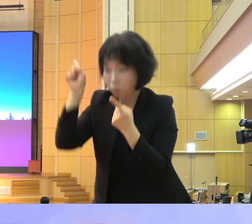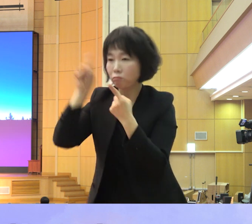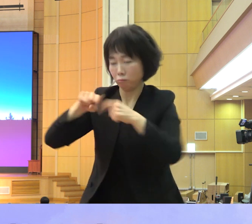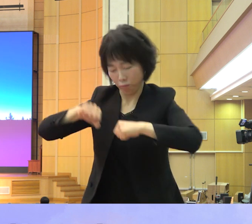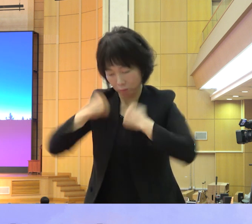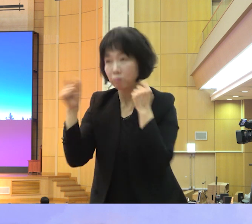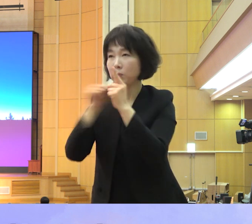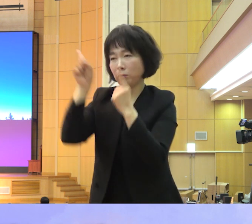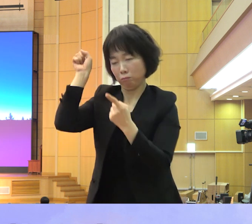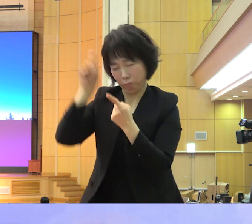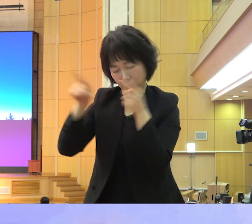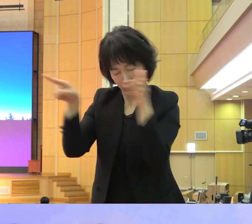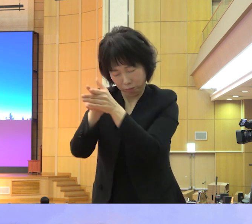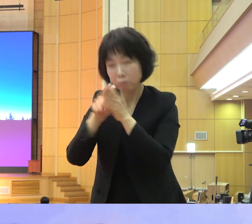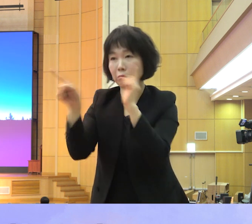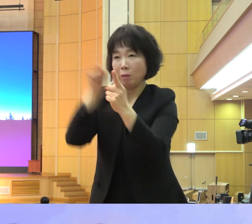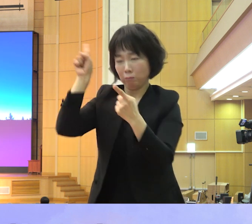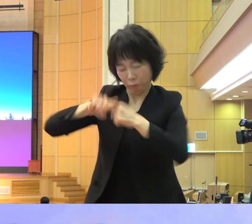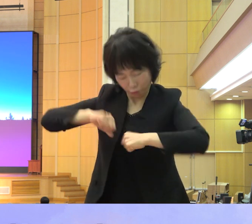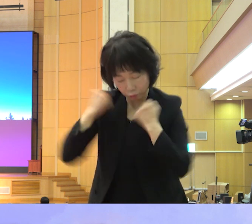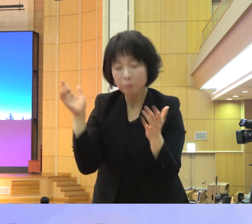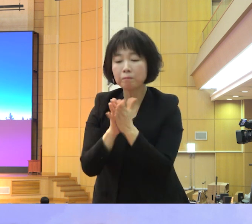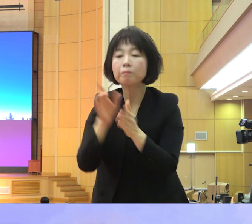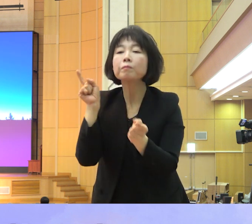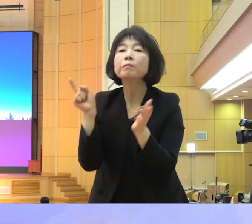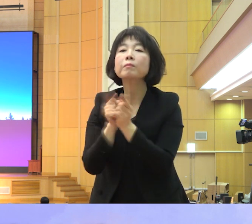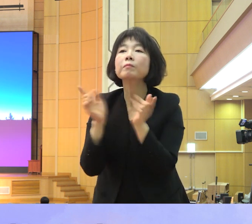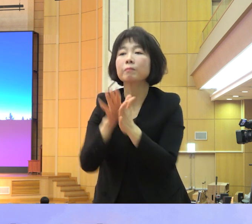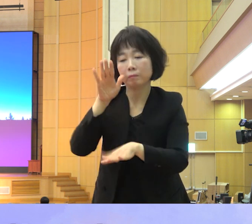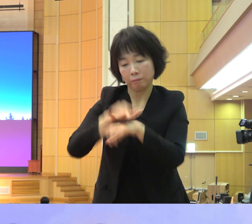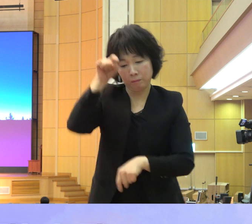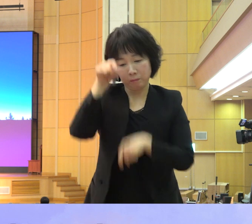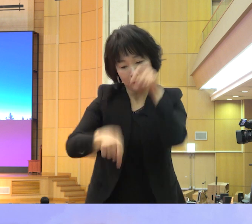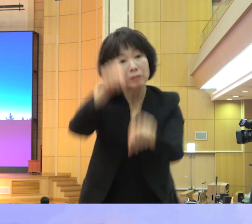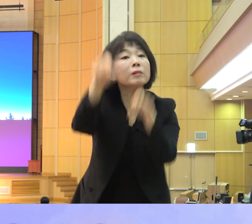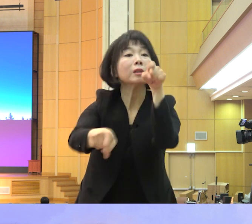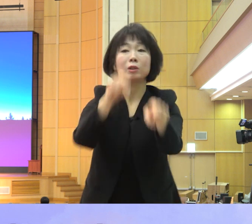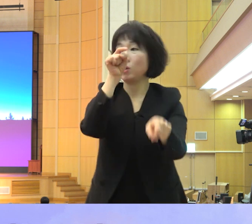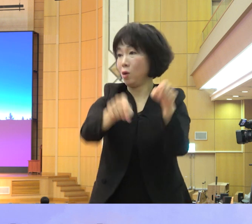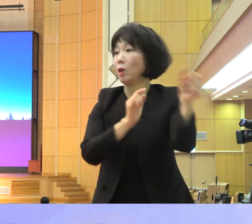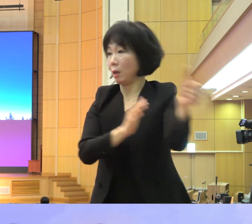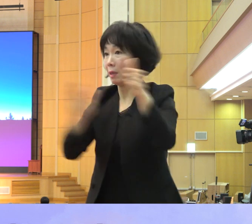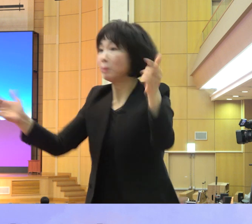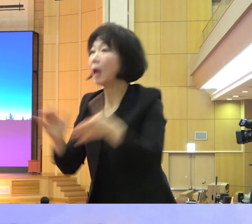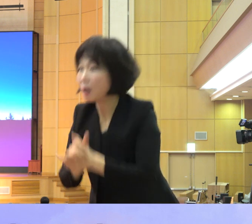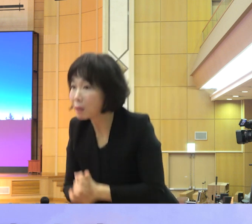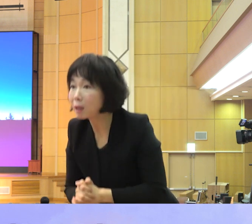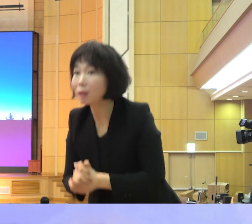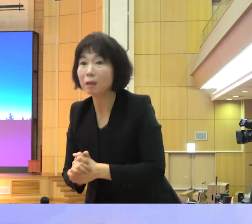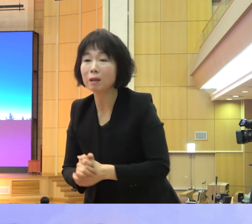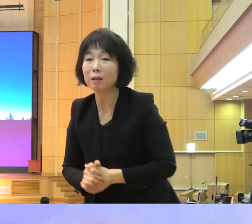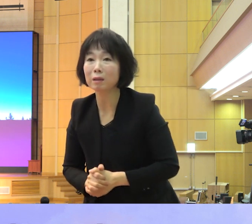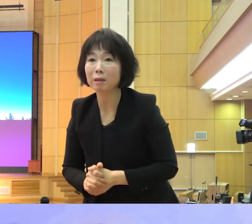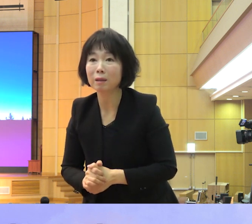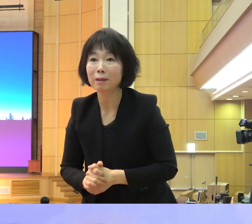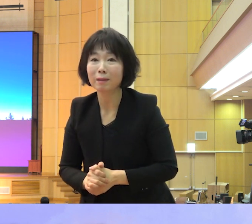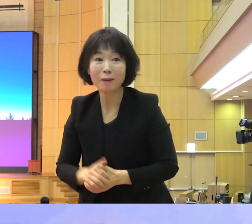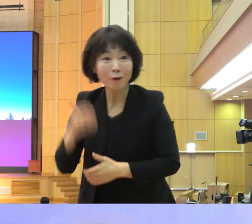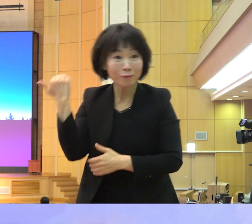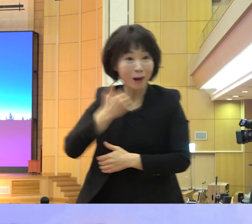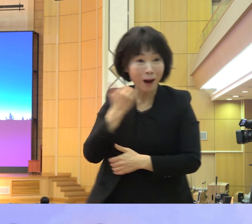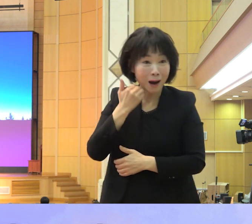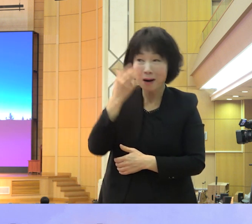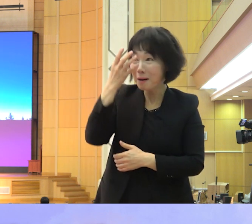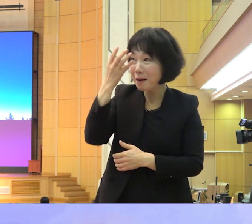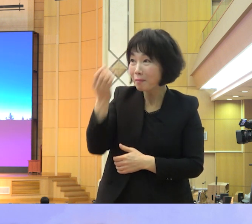말씀대로 순종하고 하나님 말씀대로 실천에 옮겨야만 되는 것입니다. 어떤 사람들을 보면 하나님을 믿기는